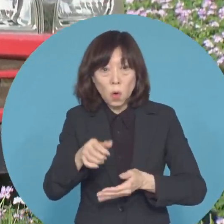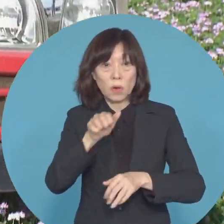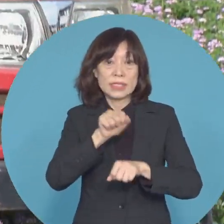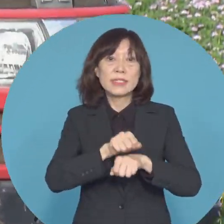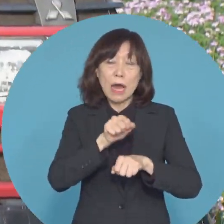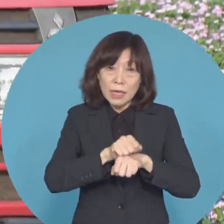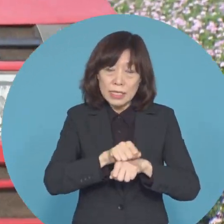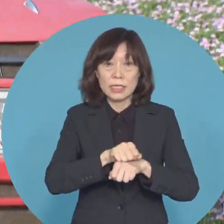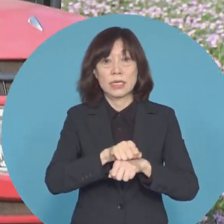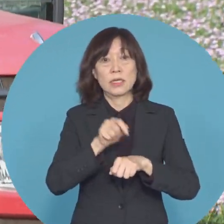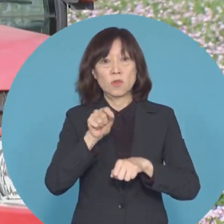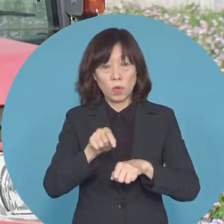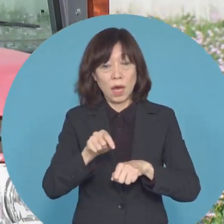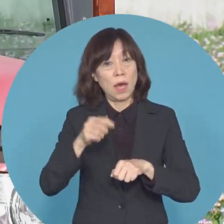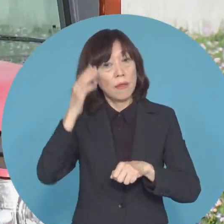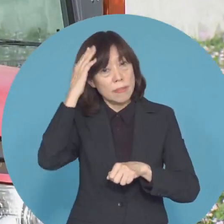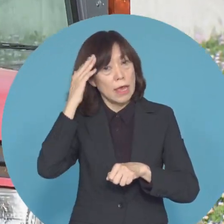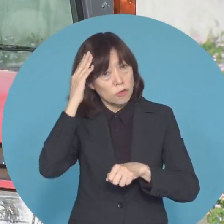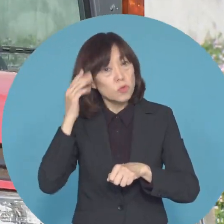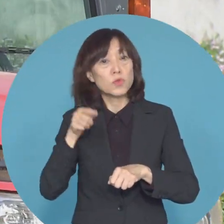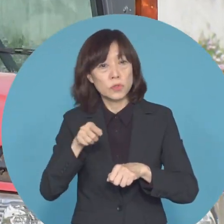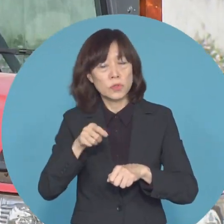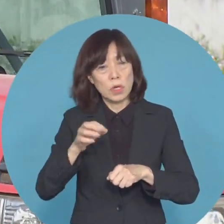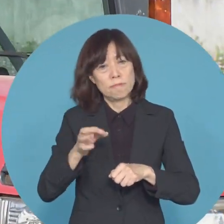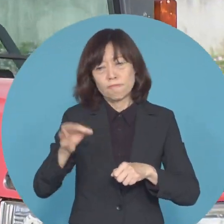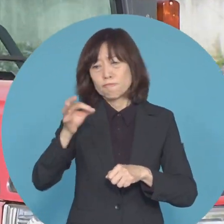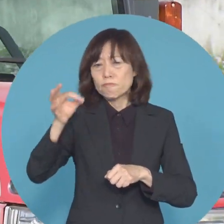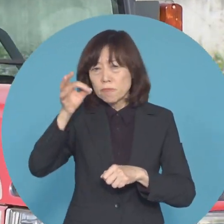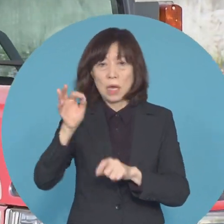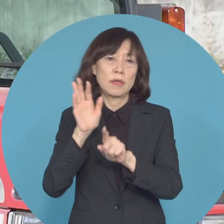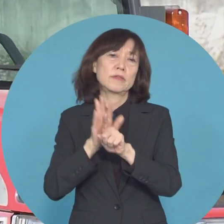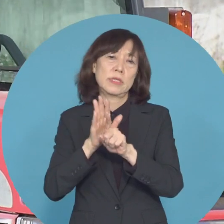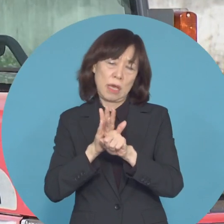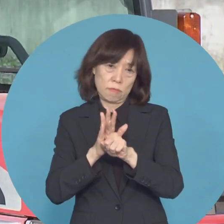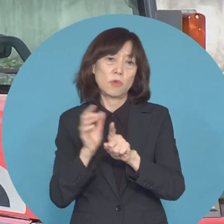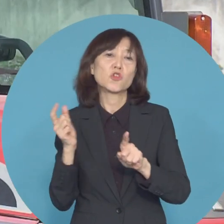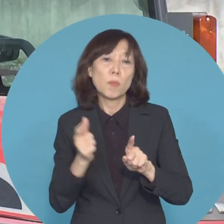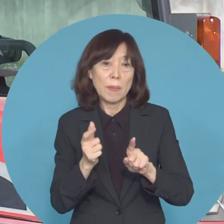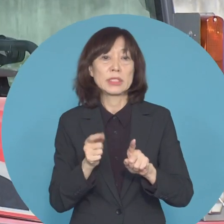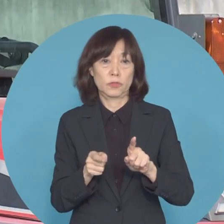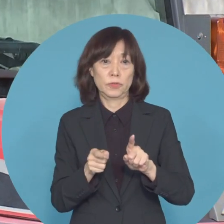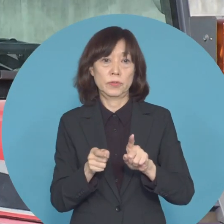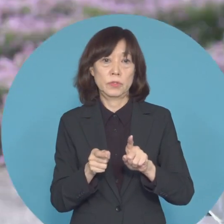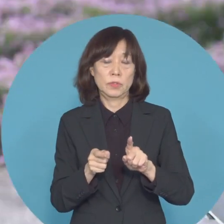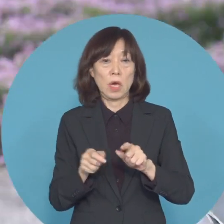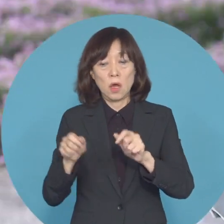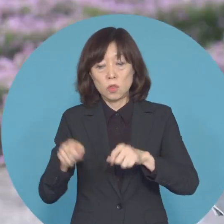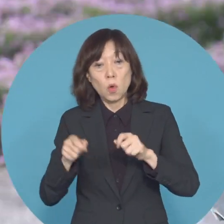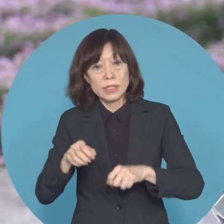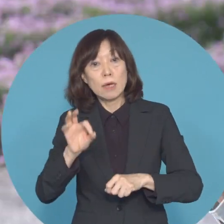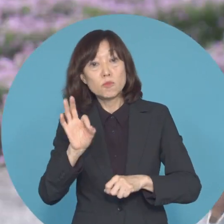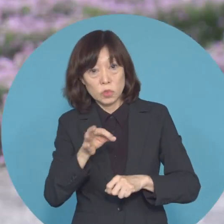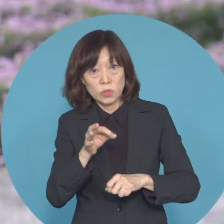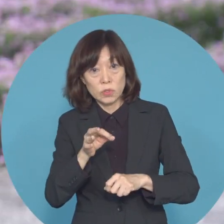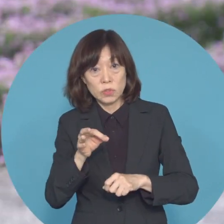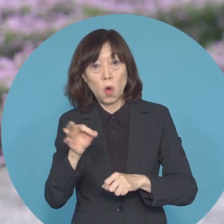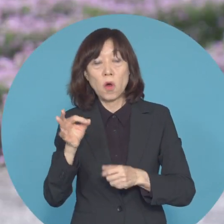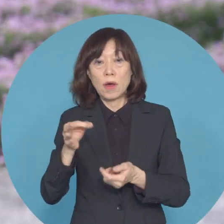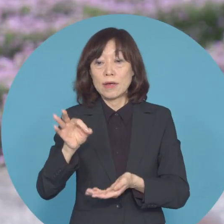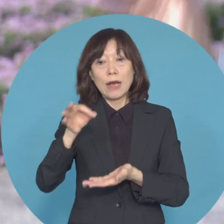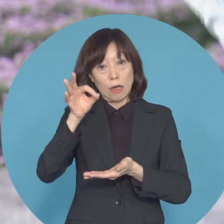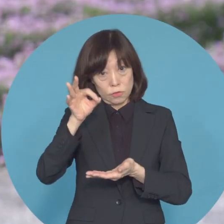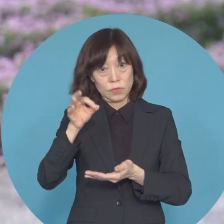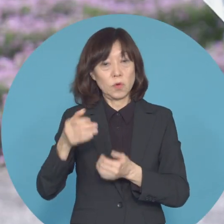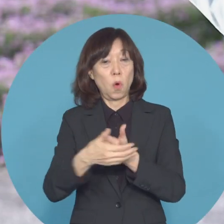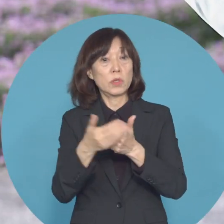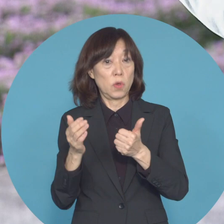材、燃油などの高騰に対する支援を強めます。農産物の価格を保